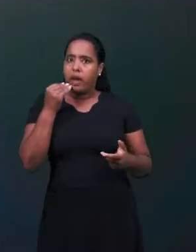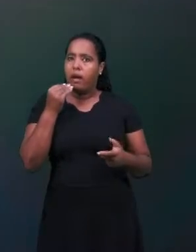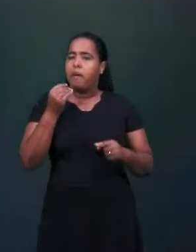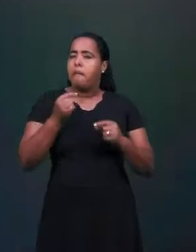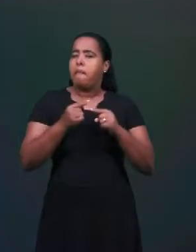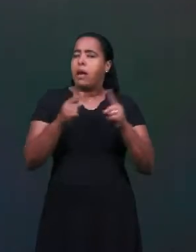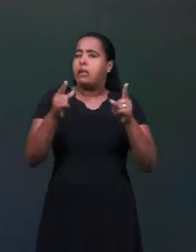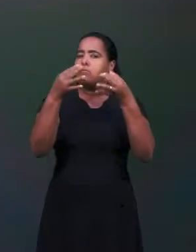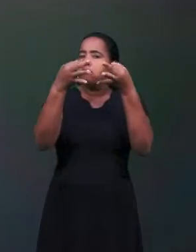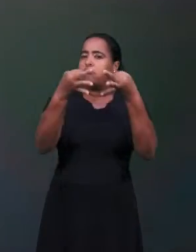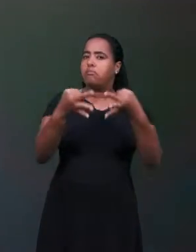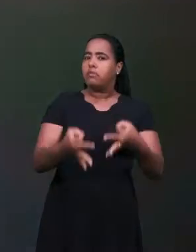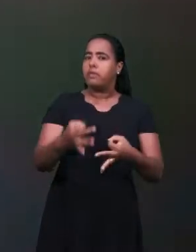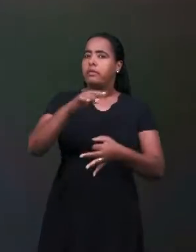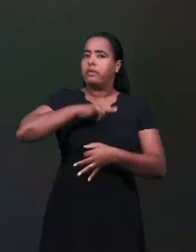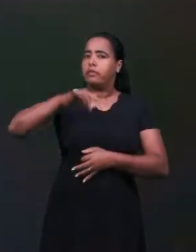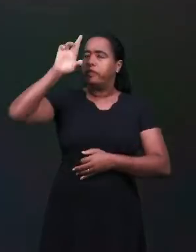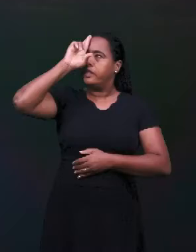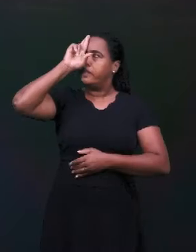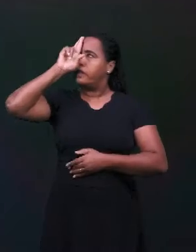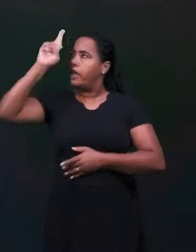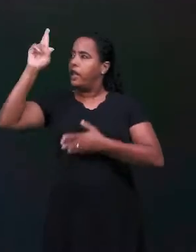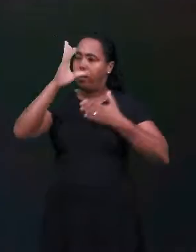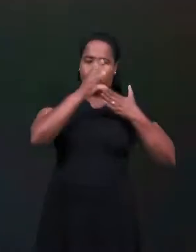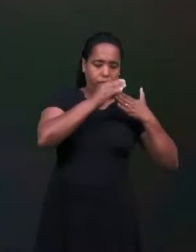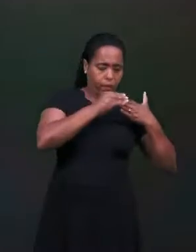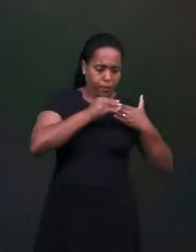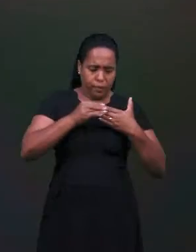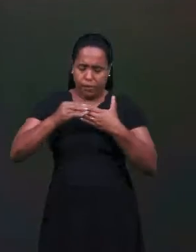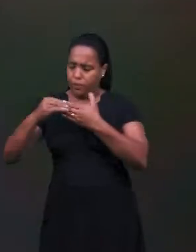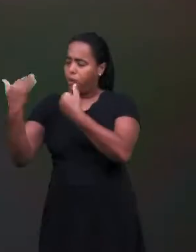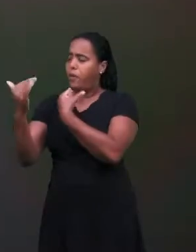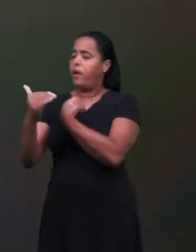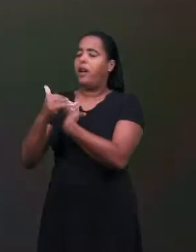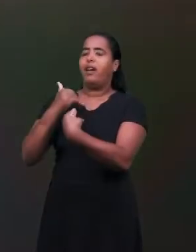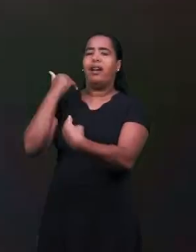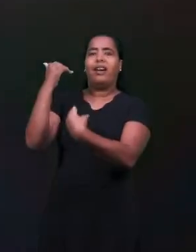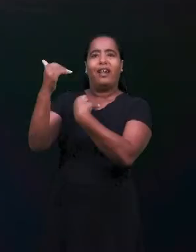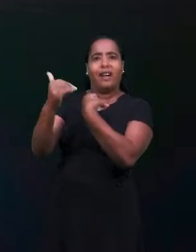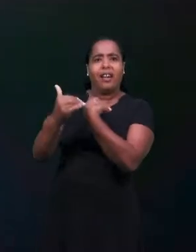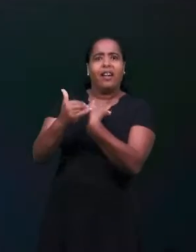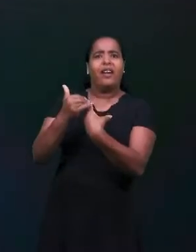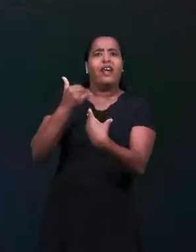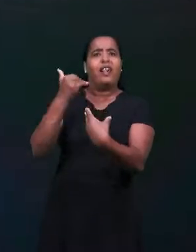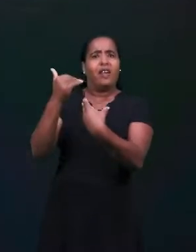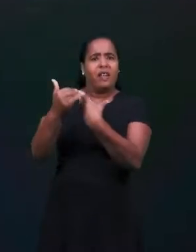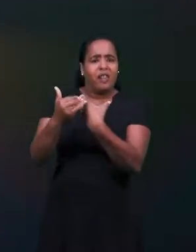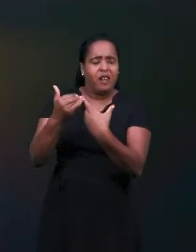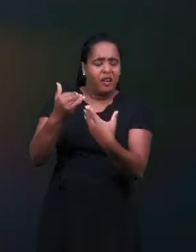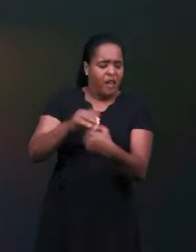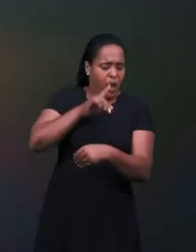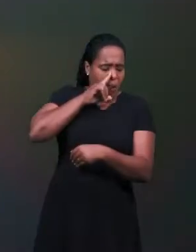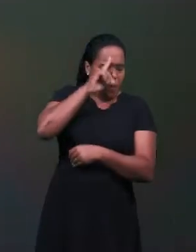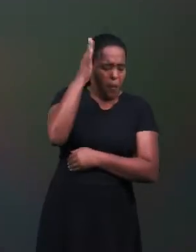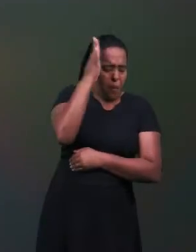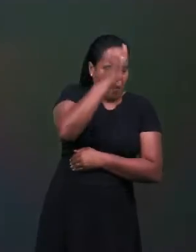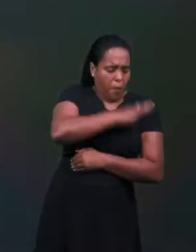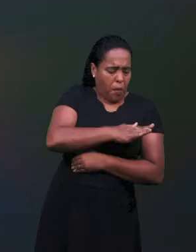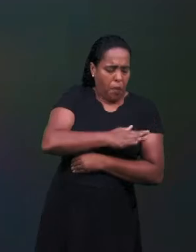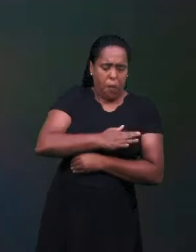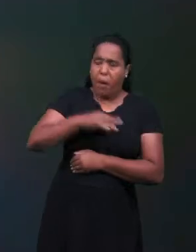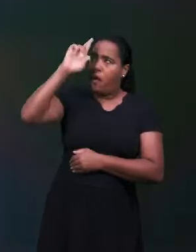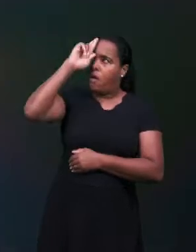ты ведешь меня, ты помогаешь мне, и ты делаешь меня